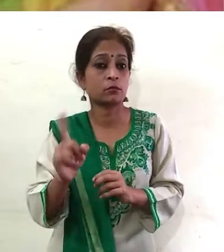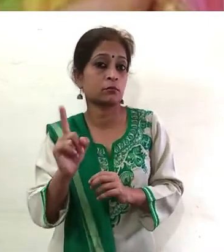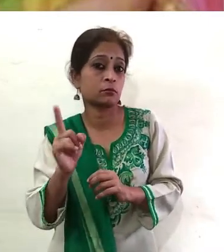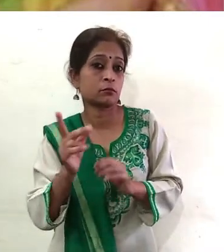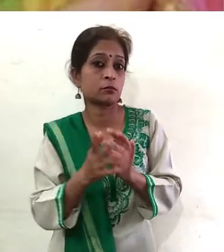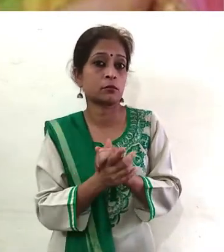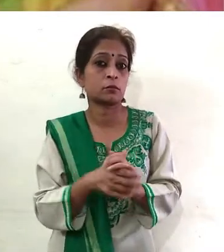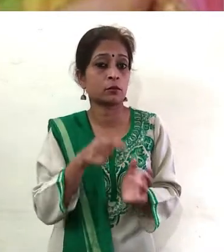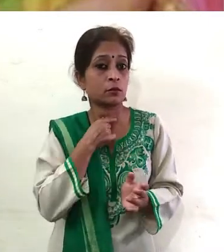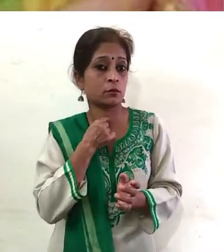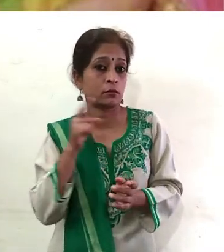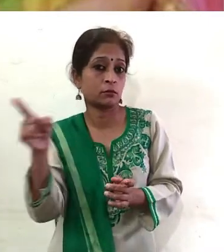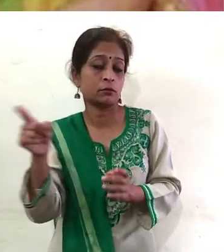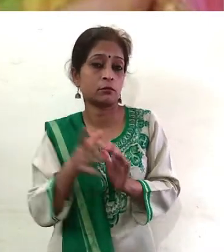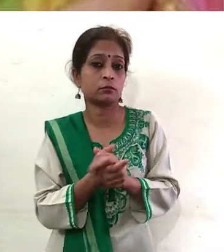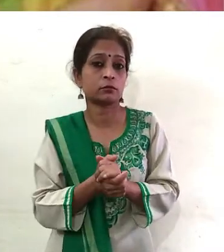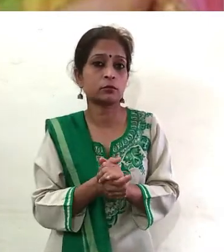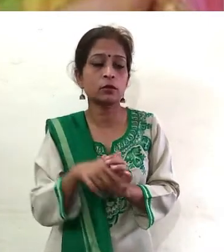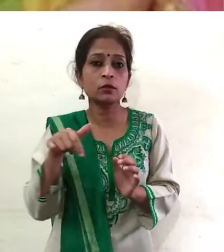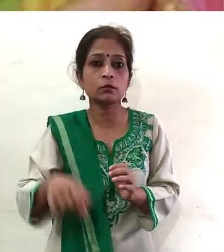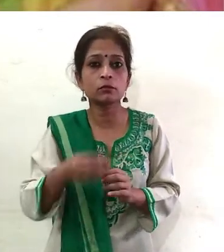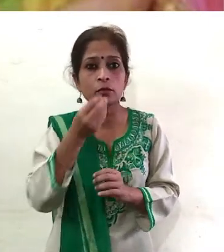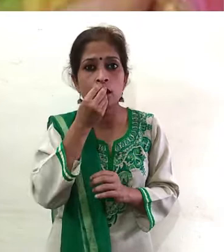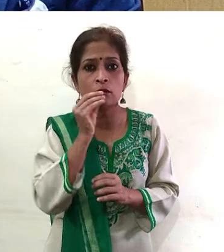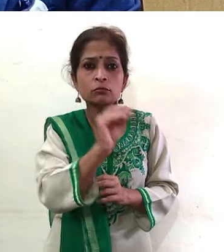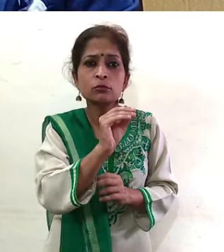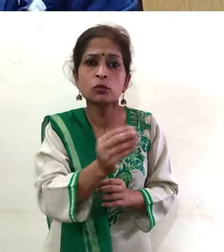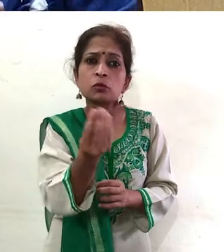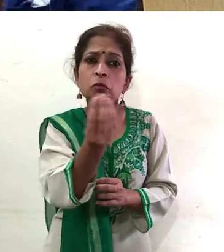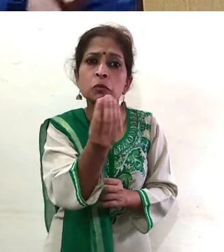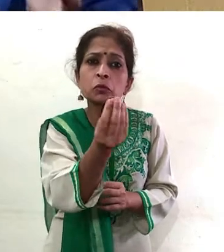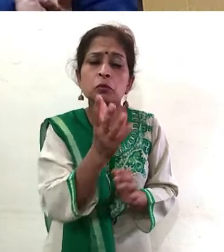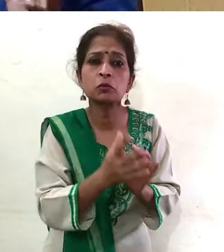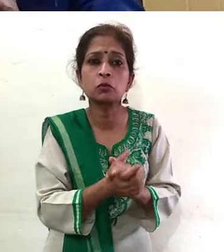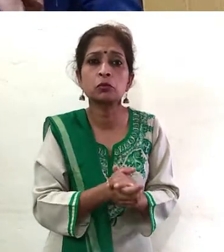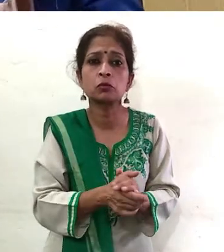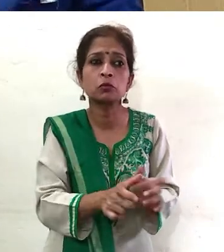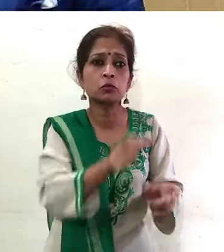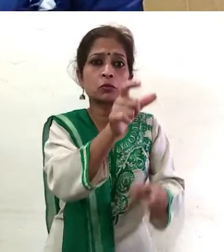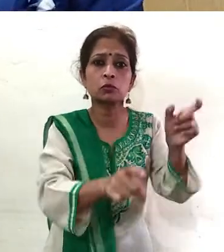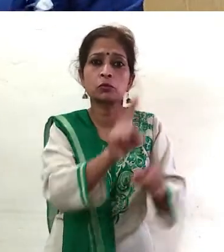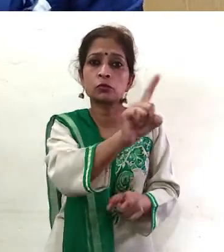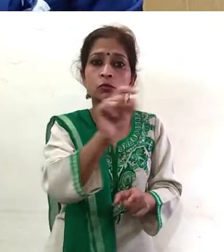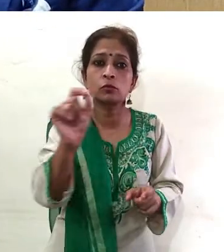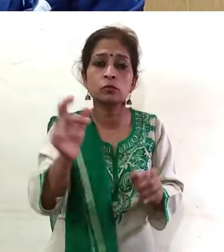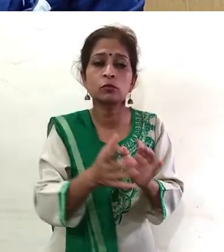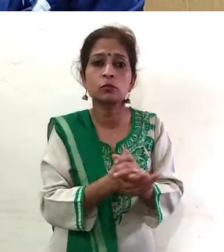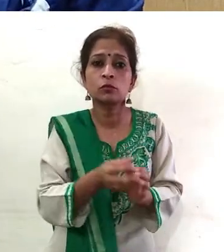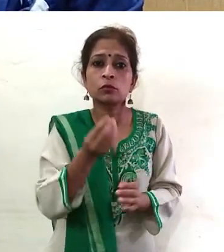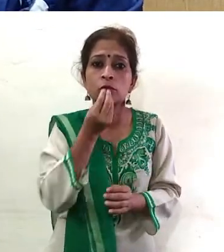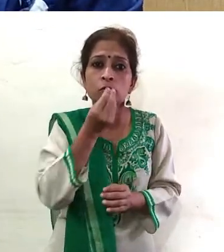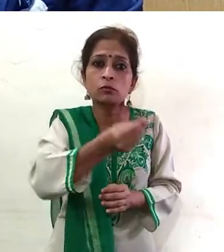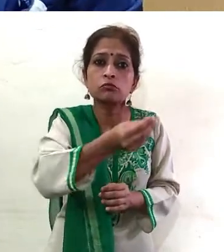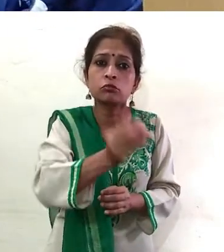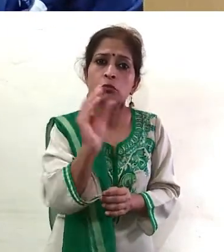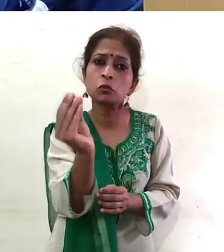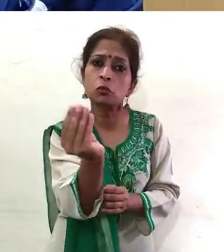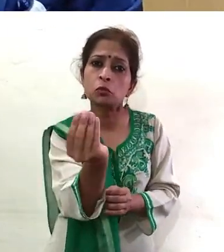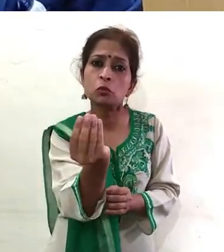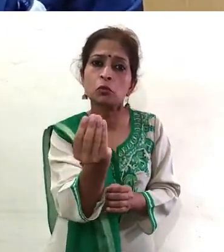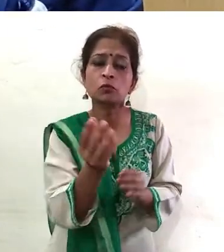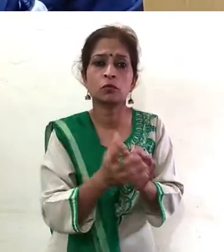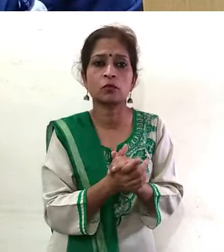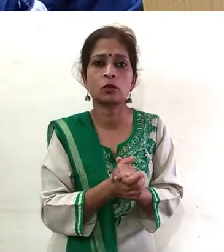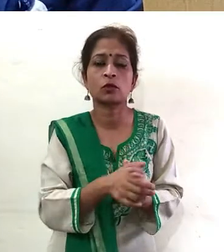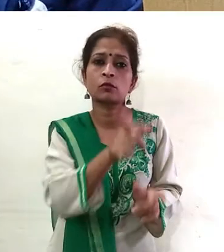छुपा रखे हैं इन लोगों ने इस भोजन की मात्रा में तो लोग बचेंगे नहिं सौ पुत्र मैं तो दिल